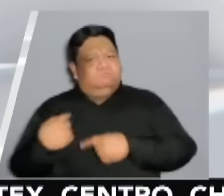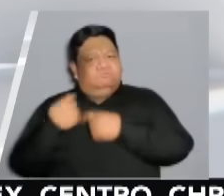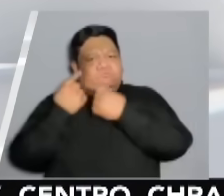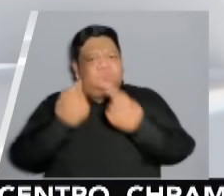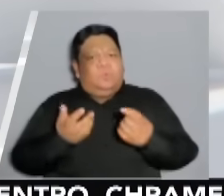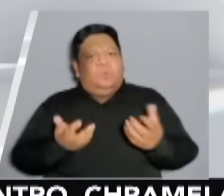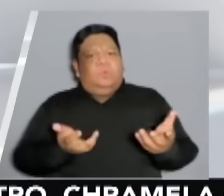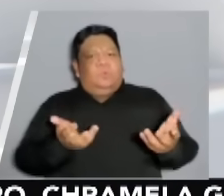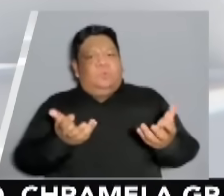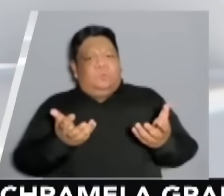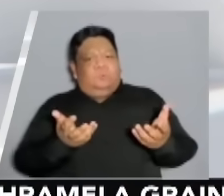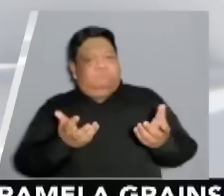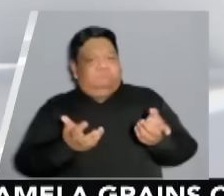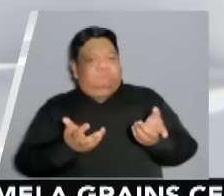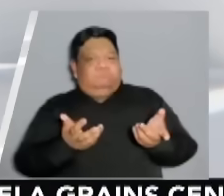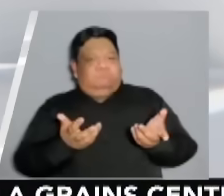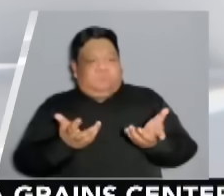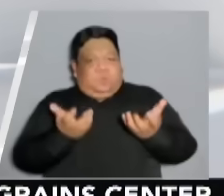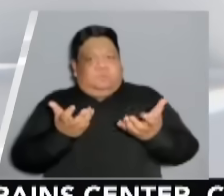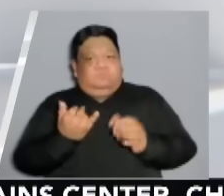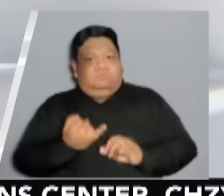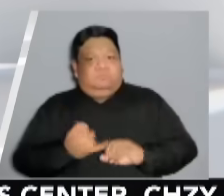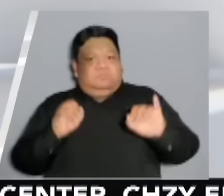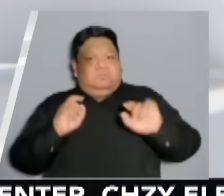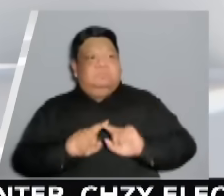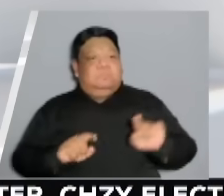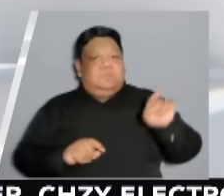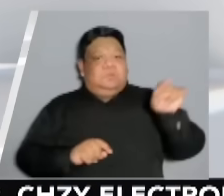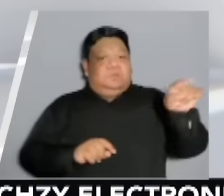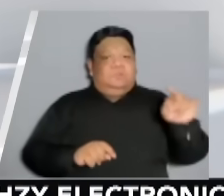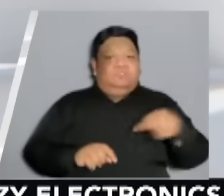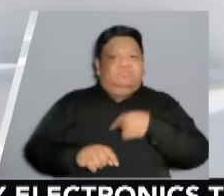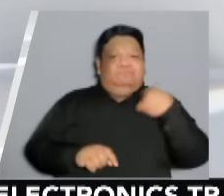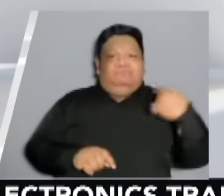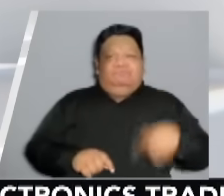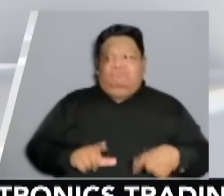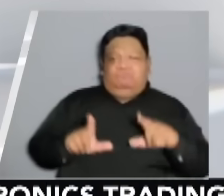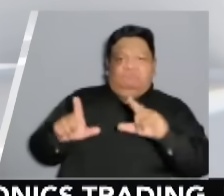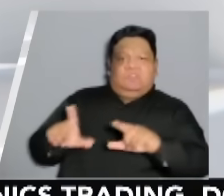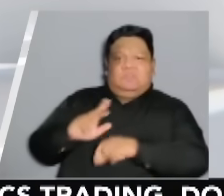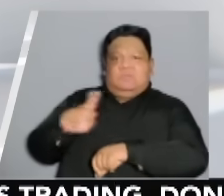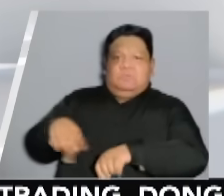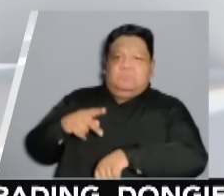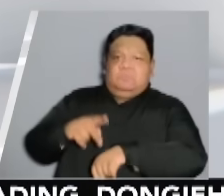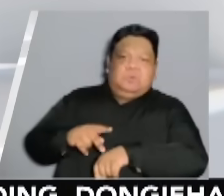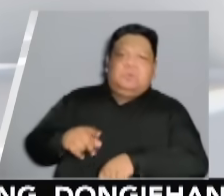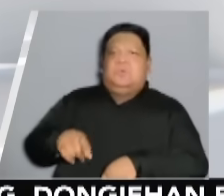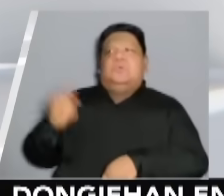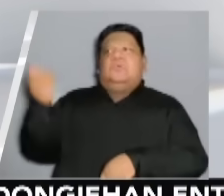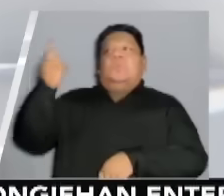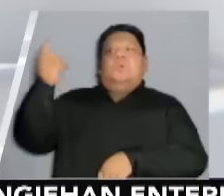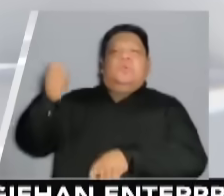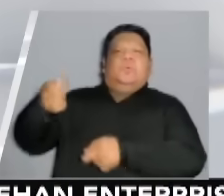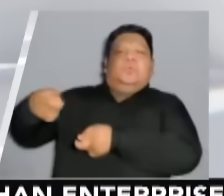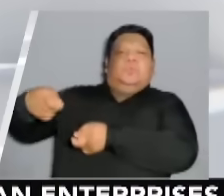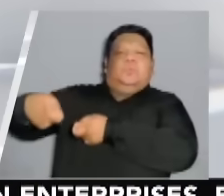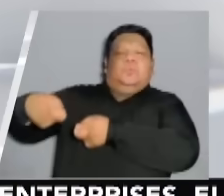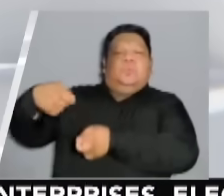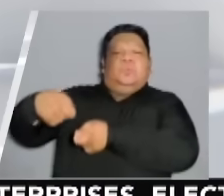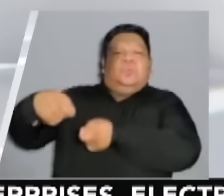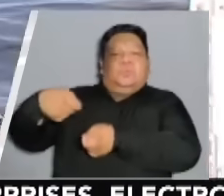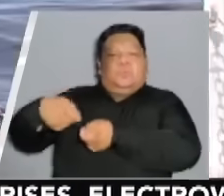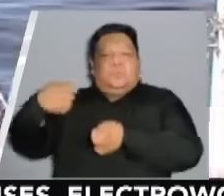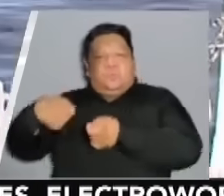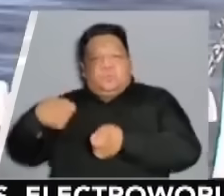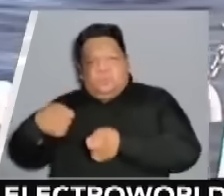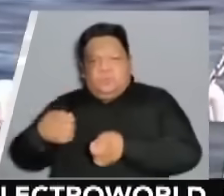on our own, but China keeps accusing the Philippines of being a puppet of another